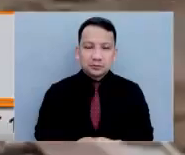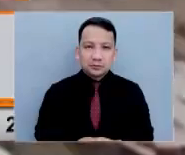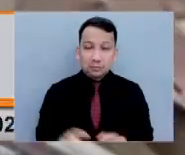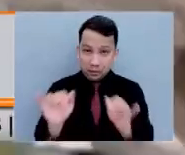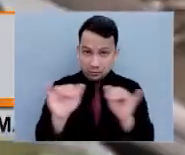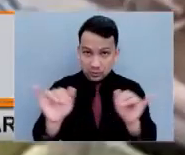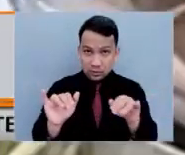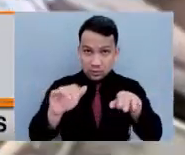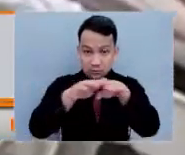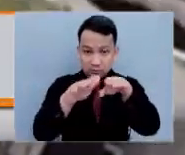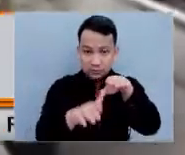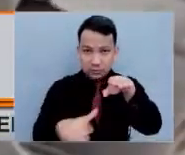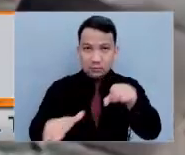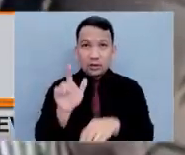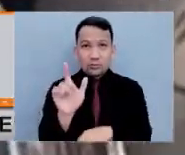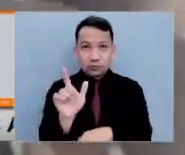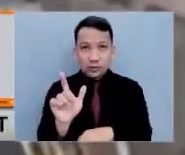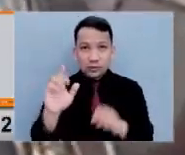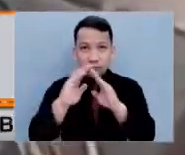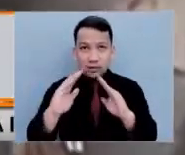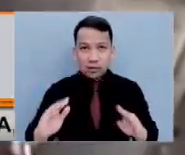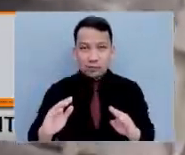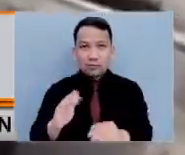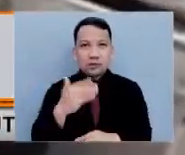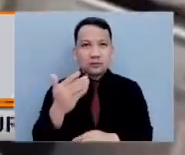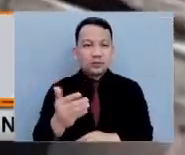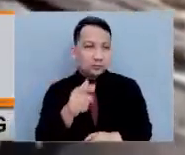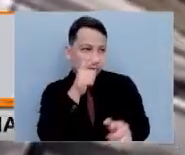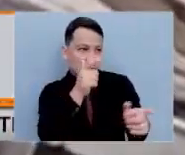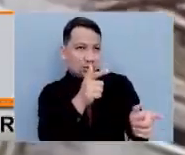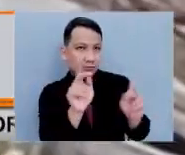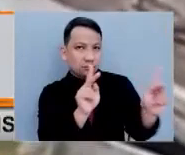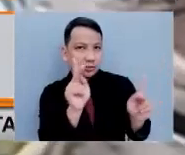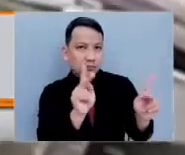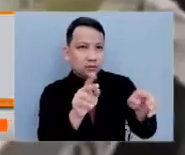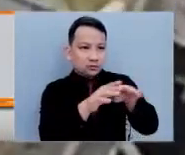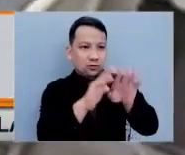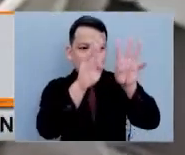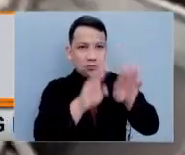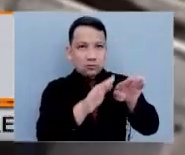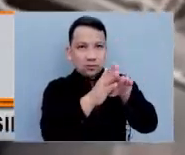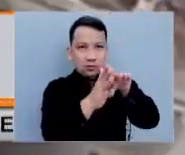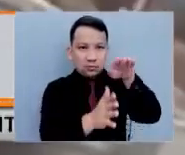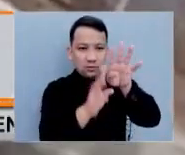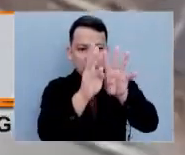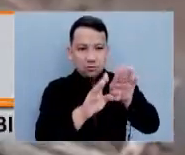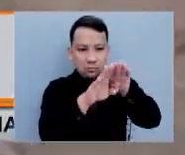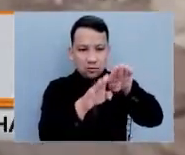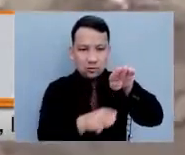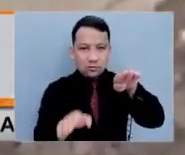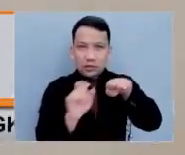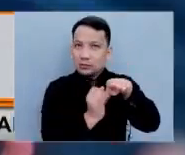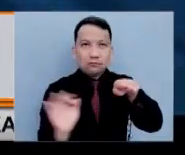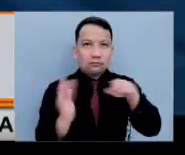Kasamang bumagsak ang aabot sa 20 bahay. Mabuti na lang, napansin na ng mga residente ang bitak sa pader, kaya nakalikas sa sila bago pa man ito